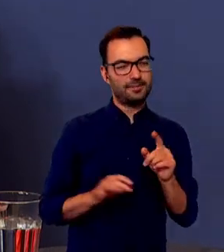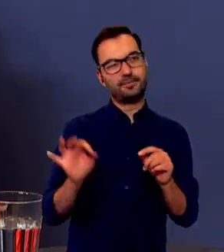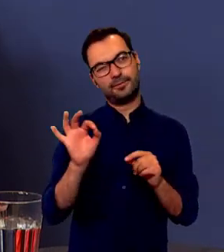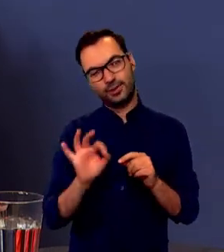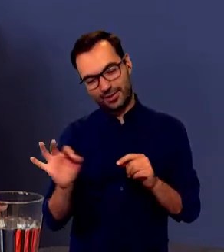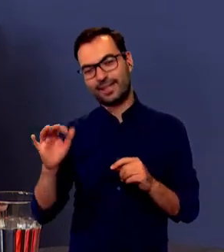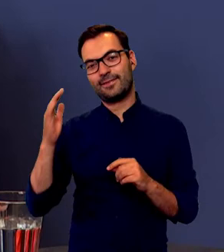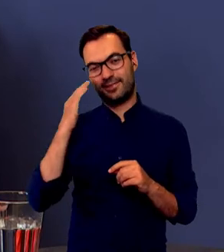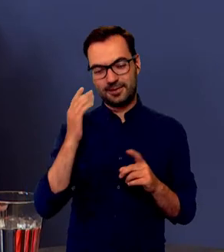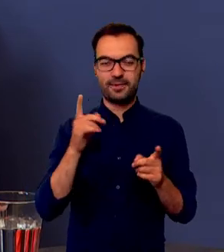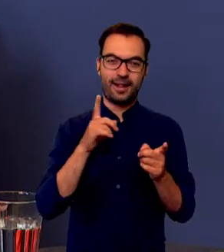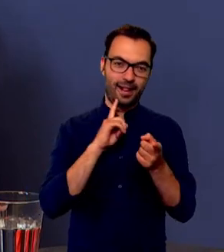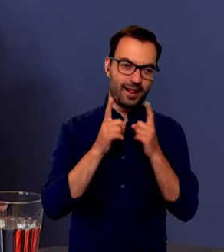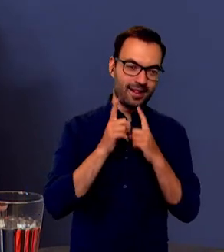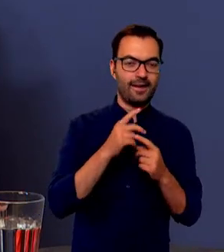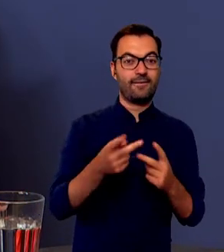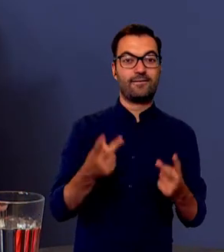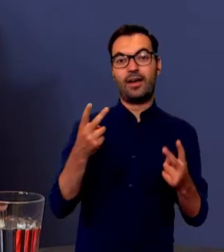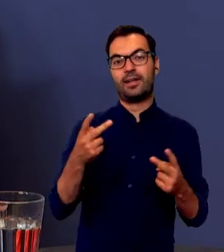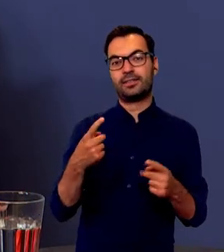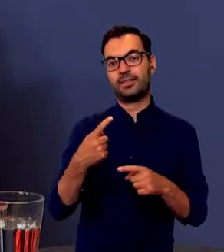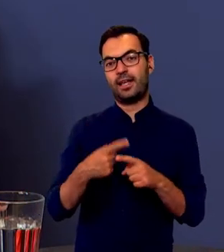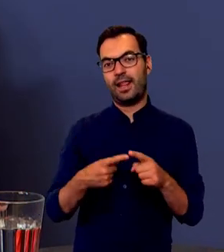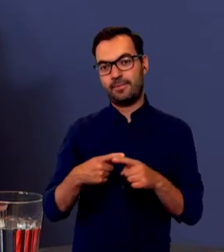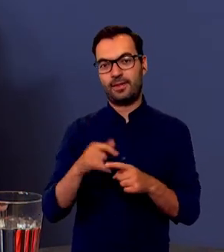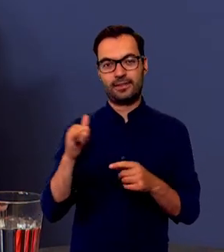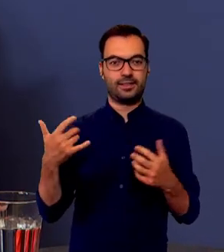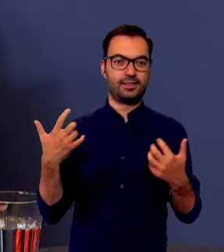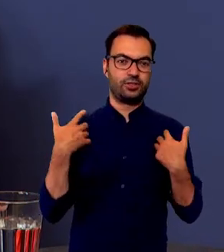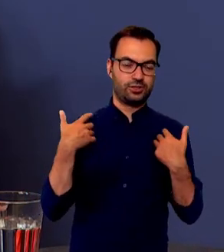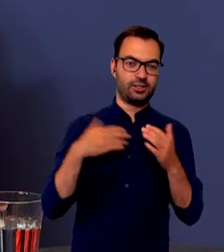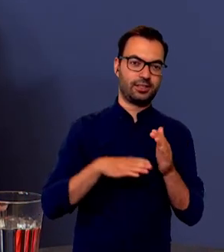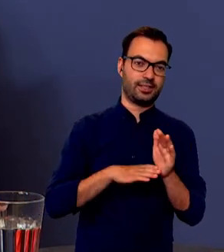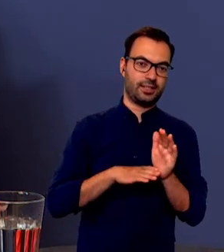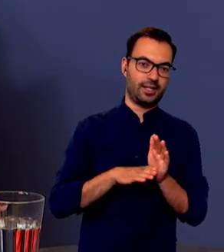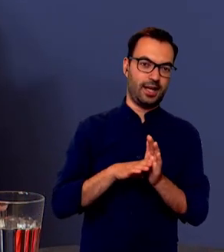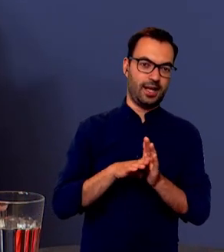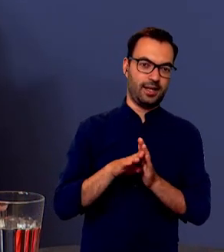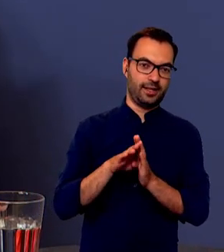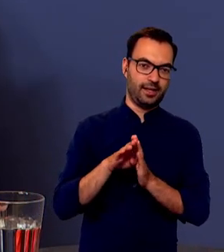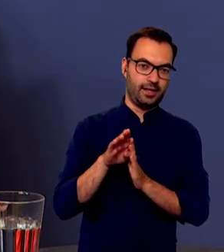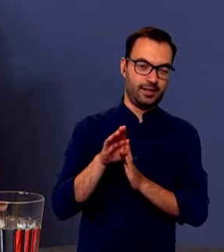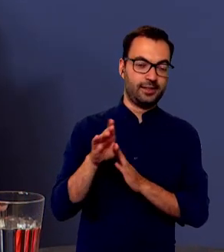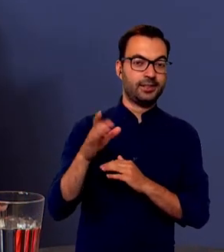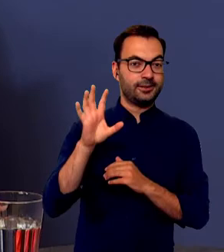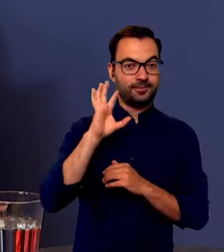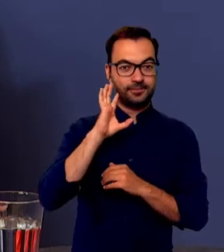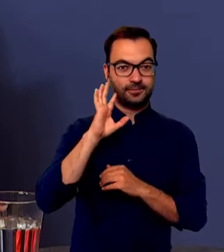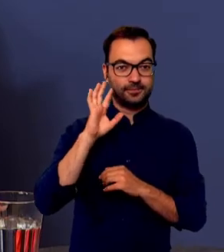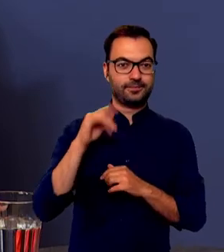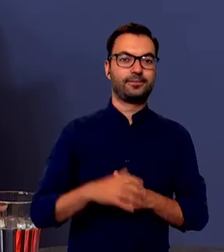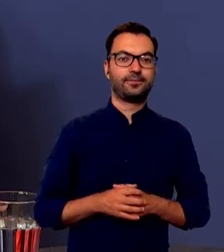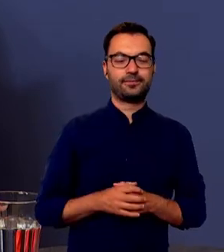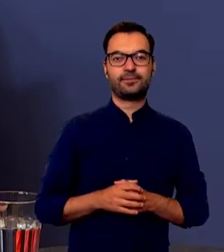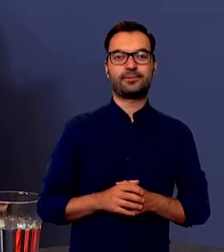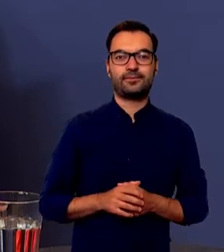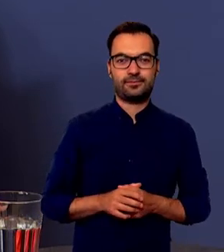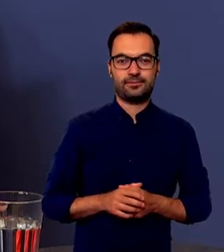mimochodem również o tych ważnych i przełomowych elementach w jej karierze, więc przyjrzyjmy się temu, jak to się stało, że doszło. Tu, gdzie